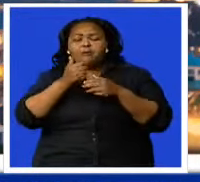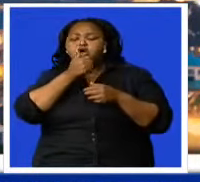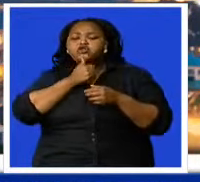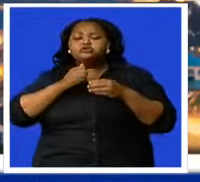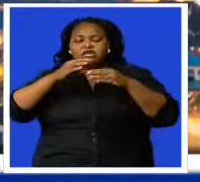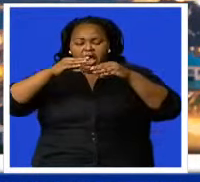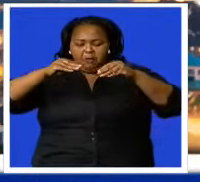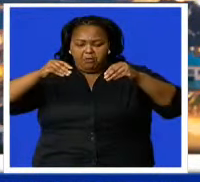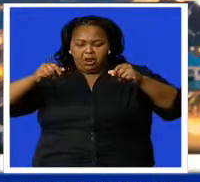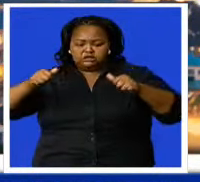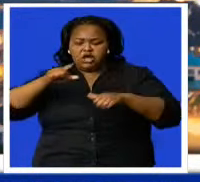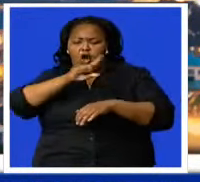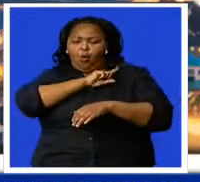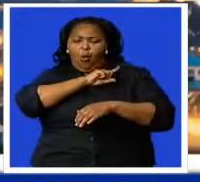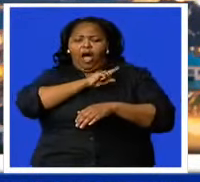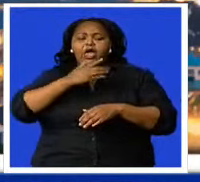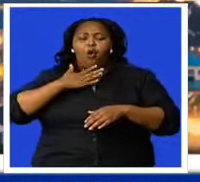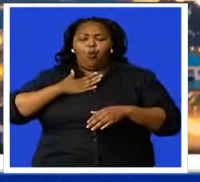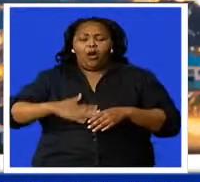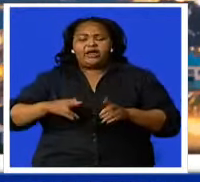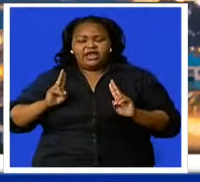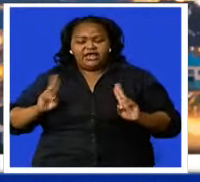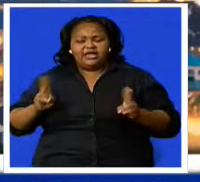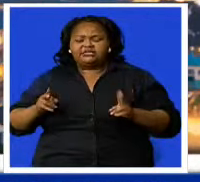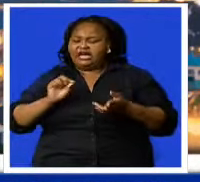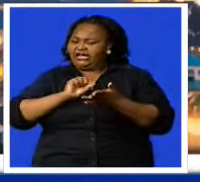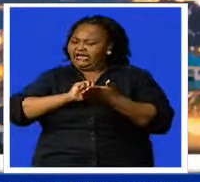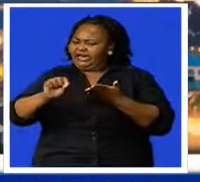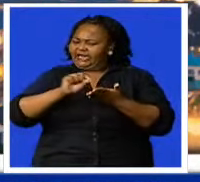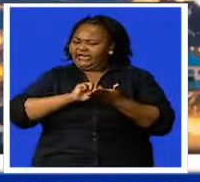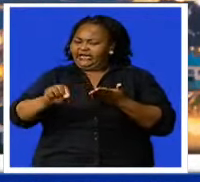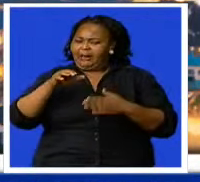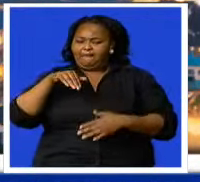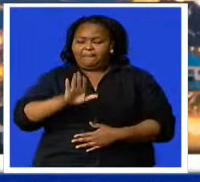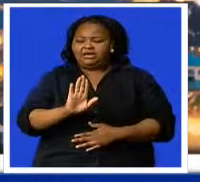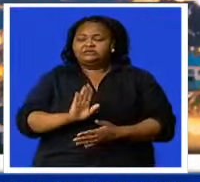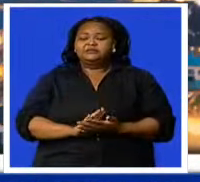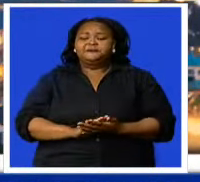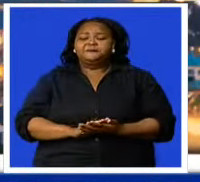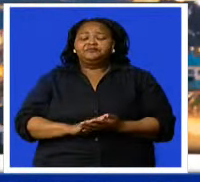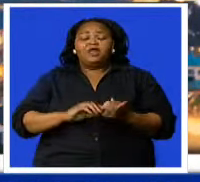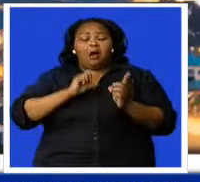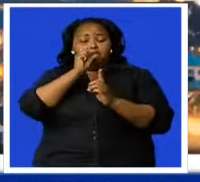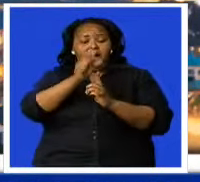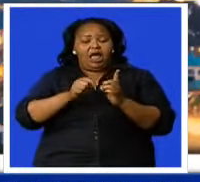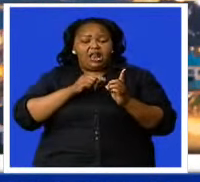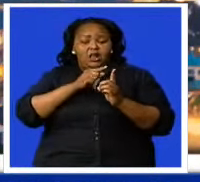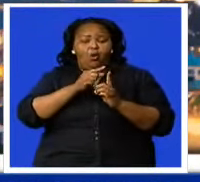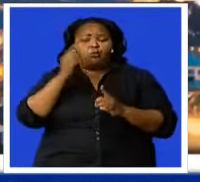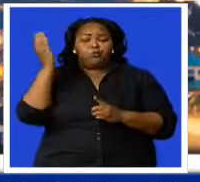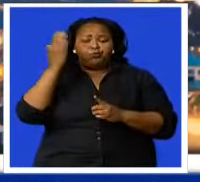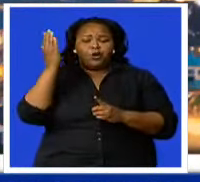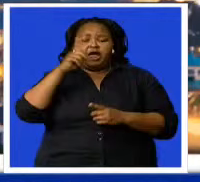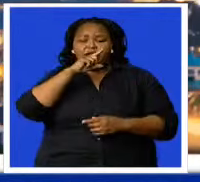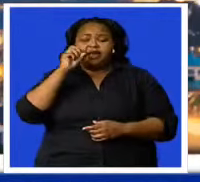yelive lakangwane ihlale ihlobile. Lokho kuvedwe ngomxhumanisi walelibandla nesive belusile